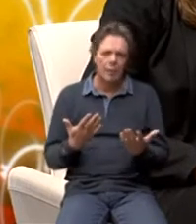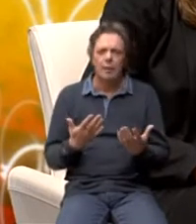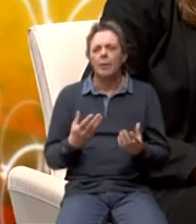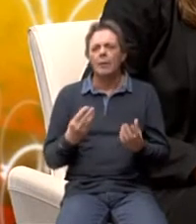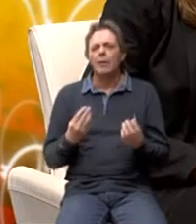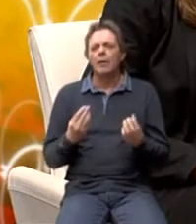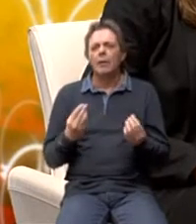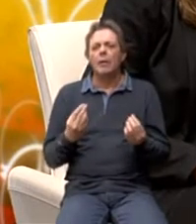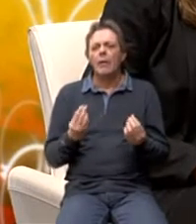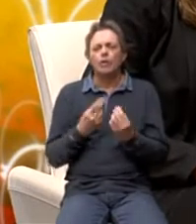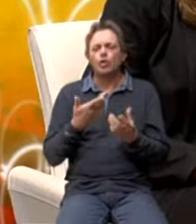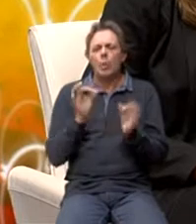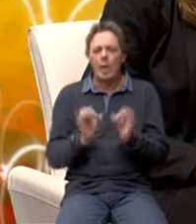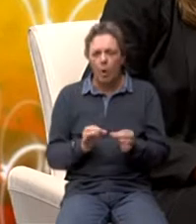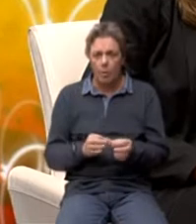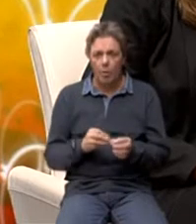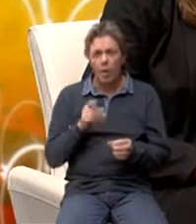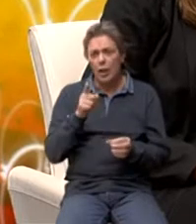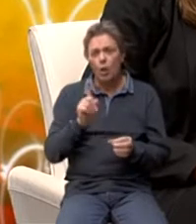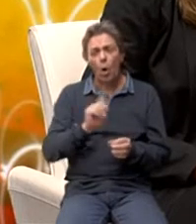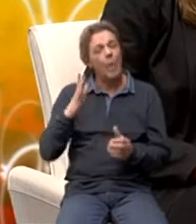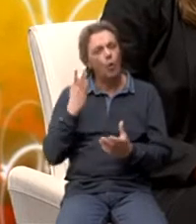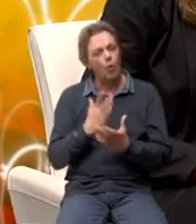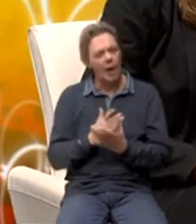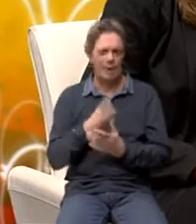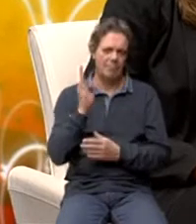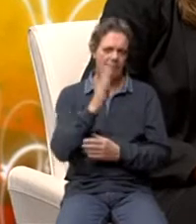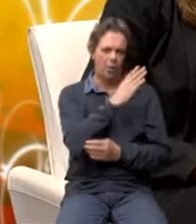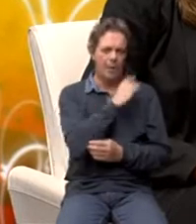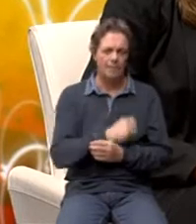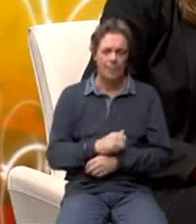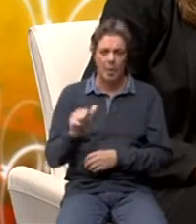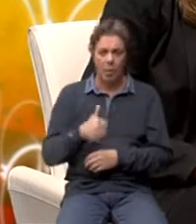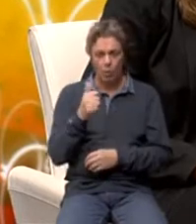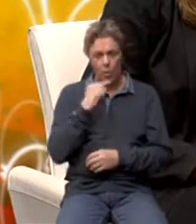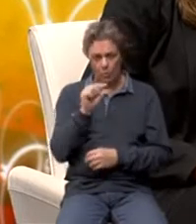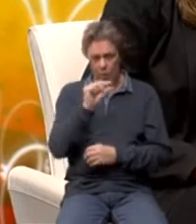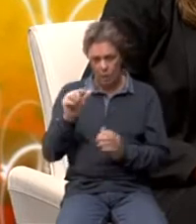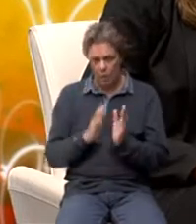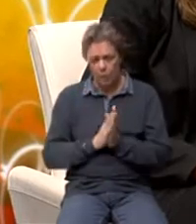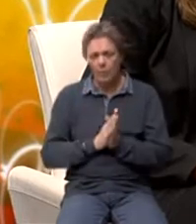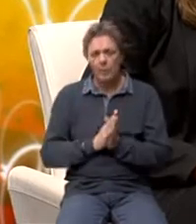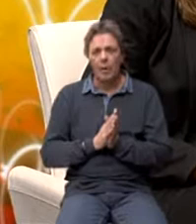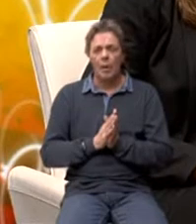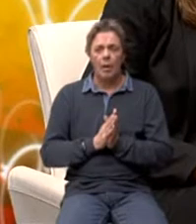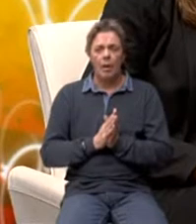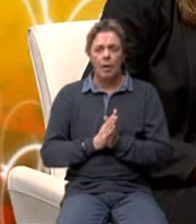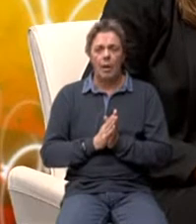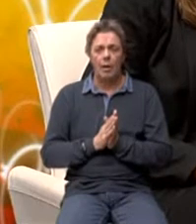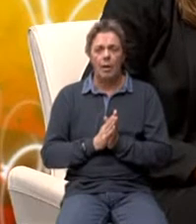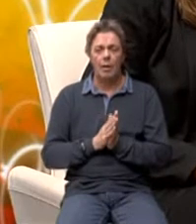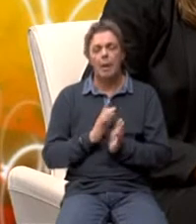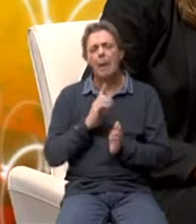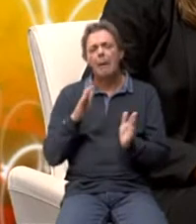priči i onda to baš ne odgovara bilo kome. Još jednu rečenicu samo, da